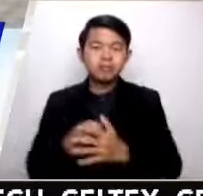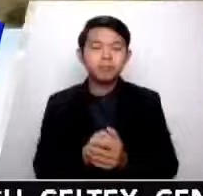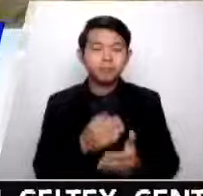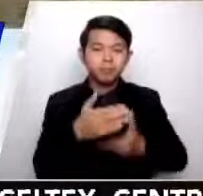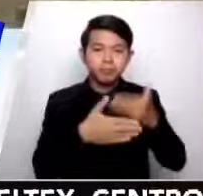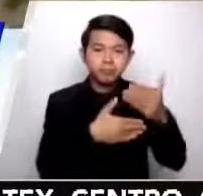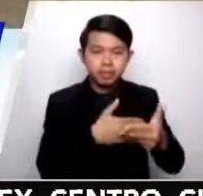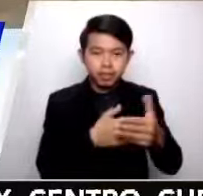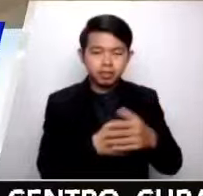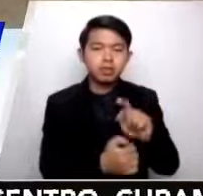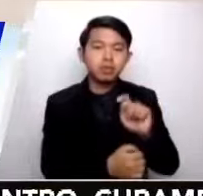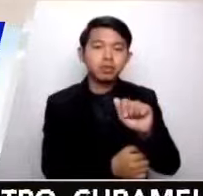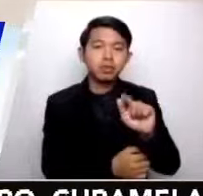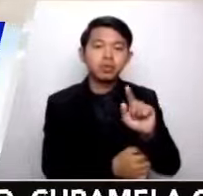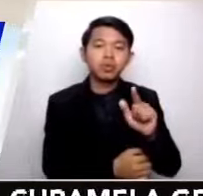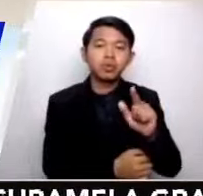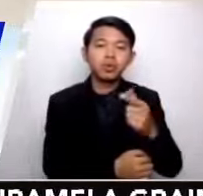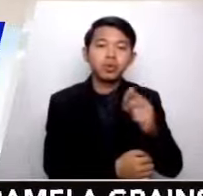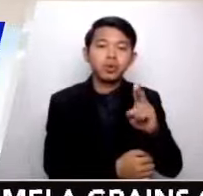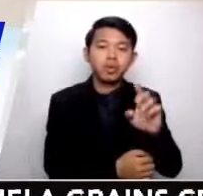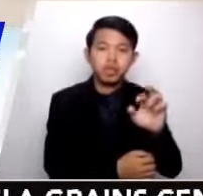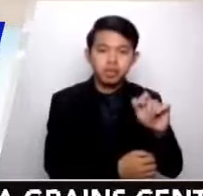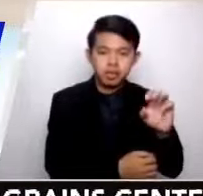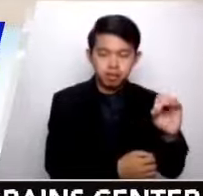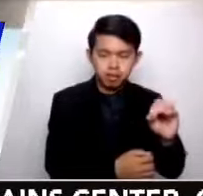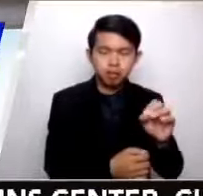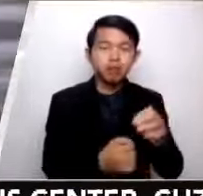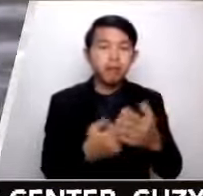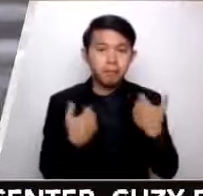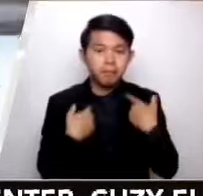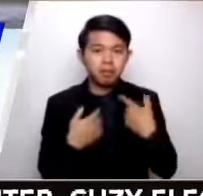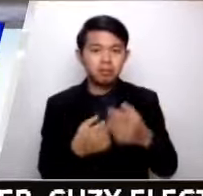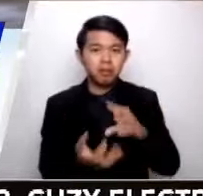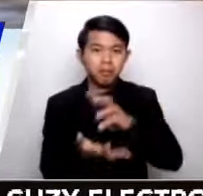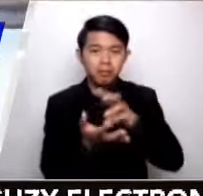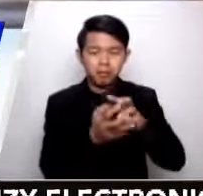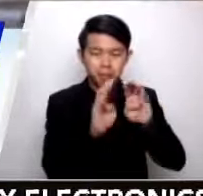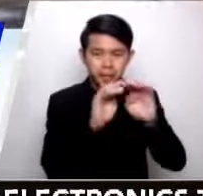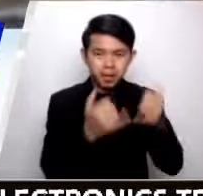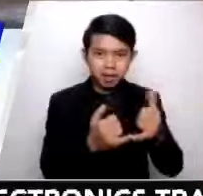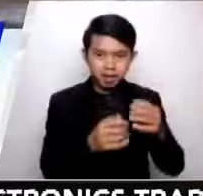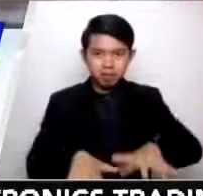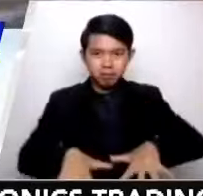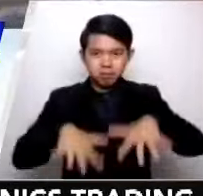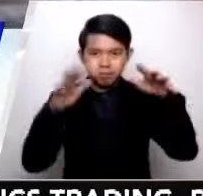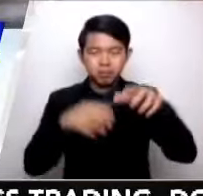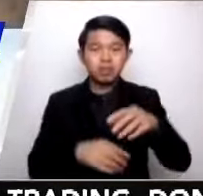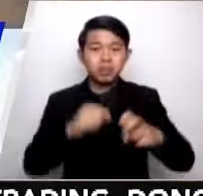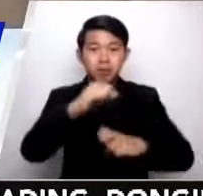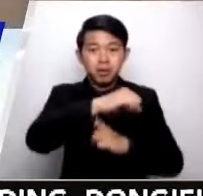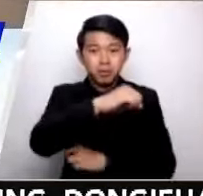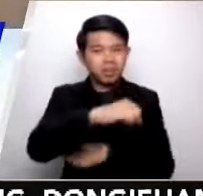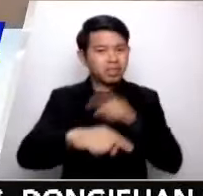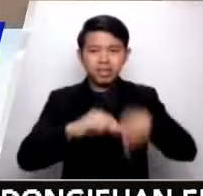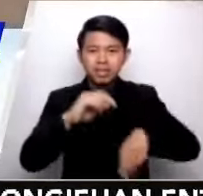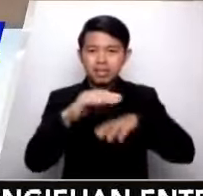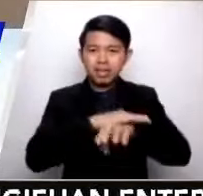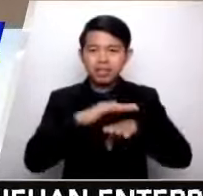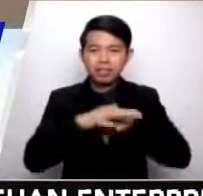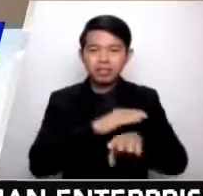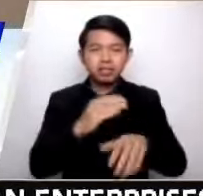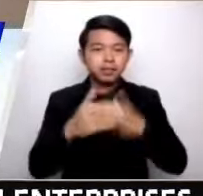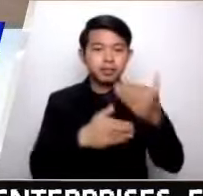binaha, 8 kalsada at tulay ang hindi madaanan. Wala pa rin kuryente ang 7 barangay sa Ilagan City,